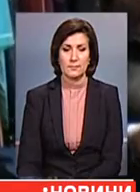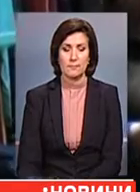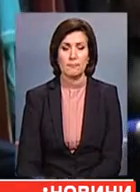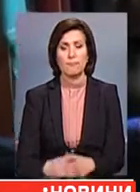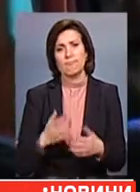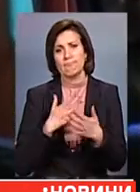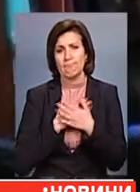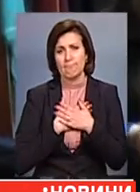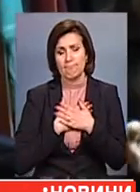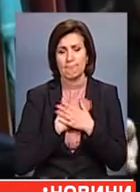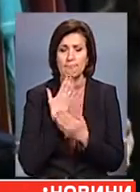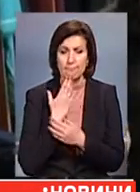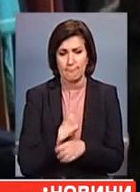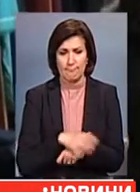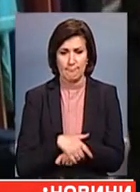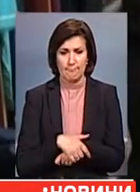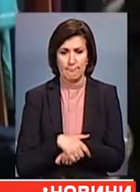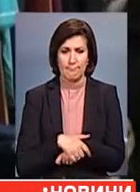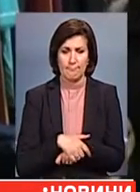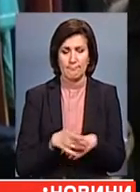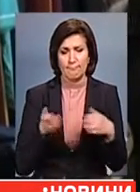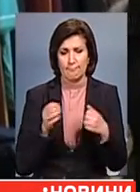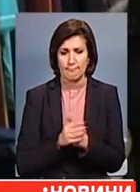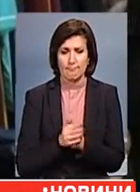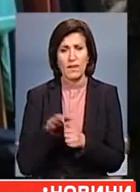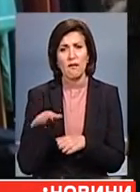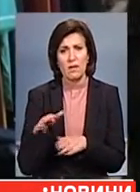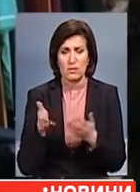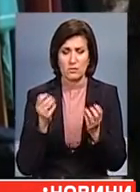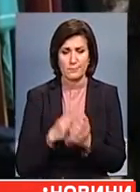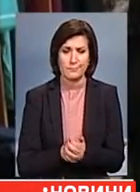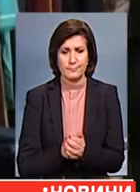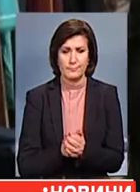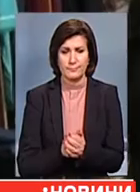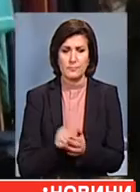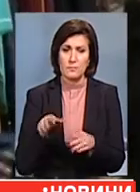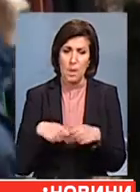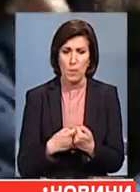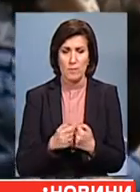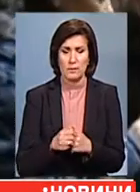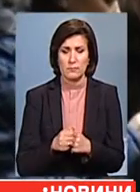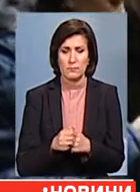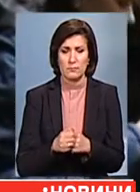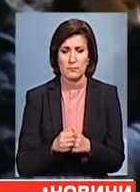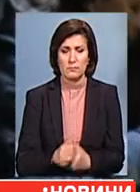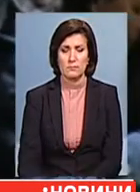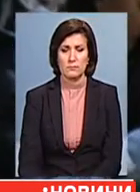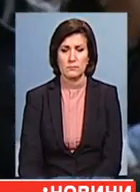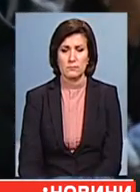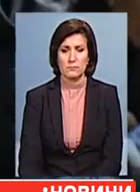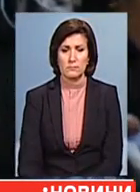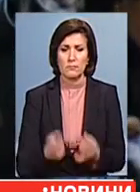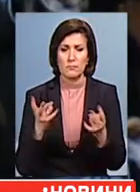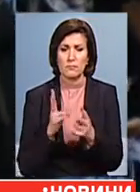Моя ти куколка. Дивися, яка вже зламана. Неї там крилишко. Неї там крило поламане. А що там, короче, надо